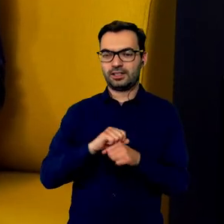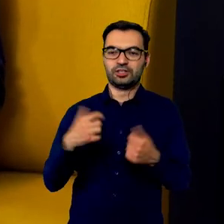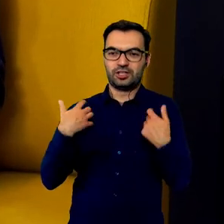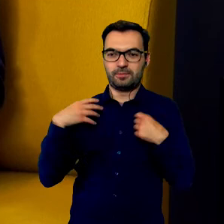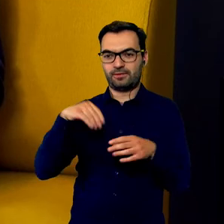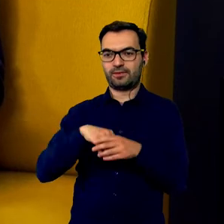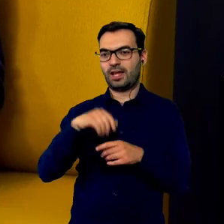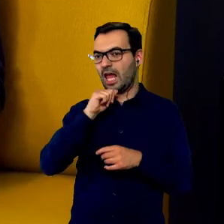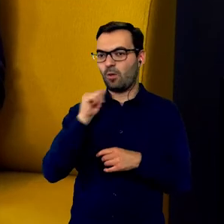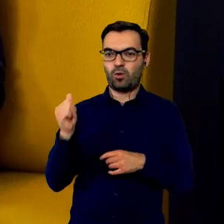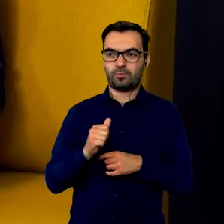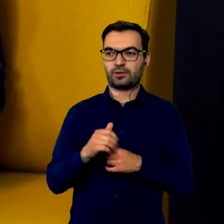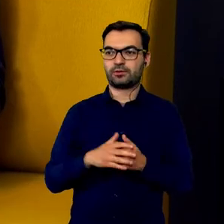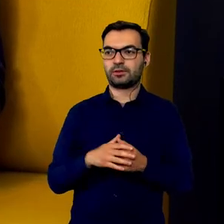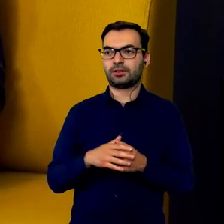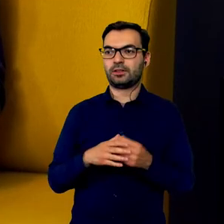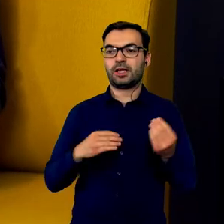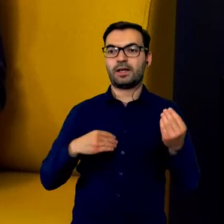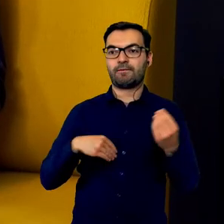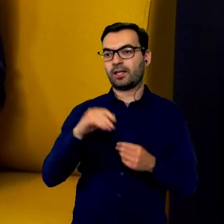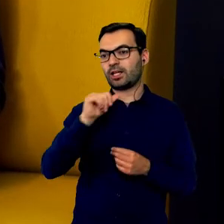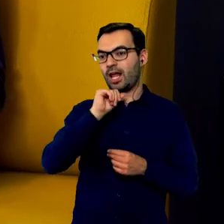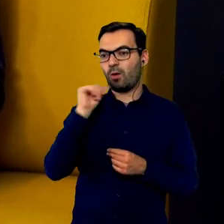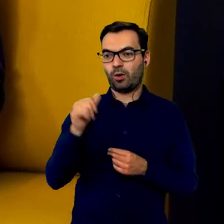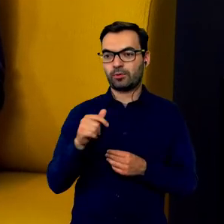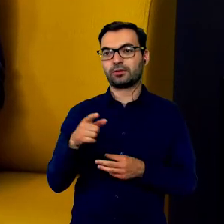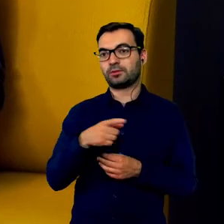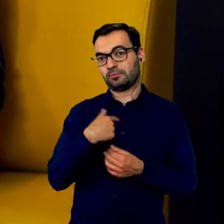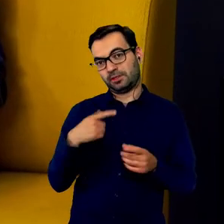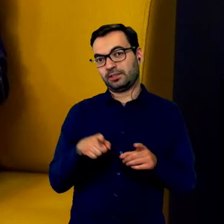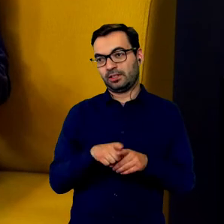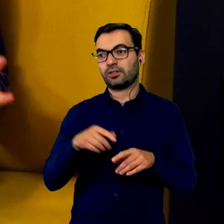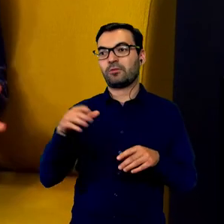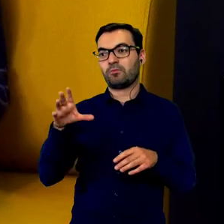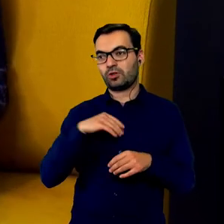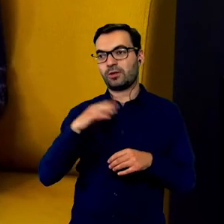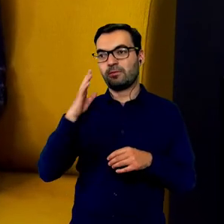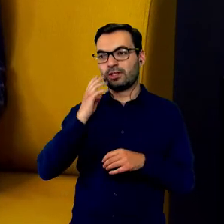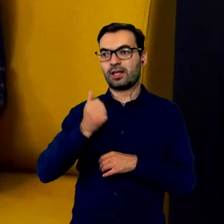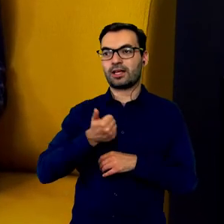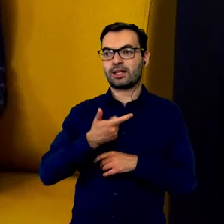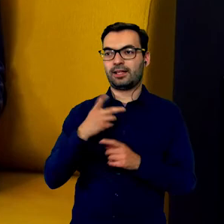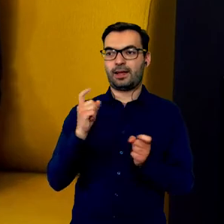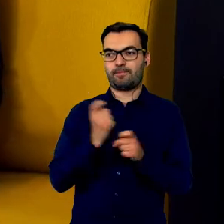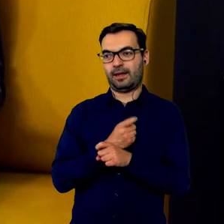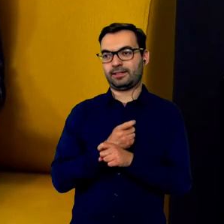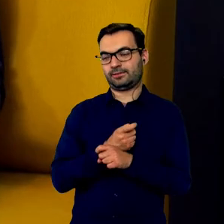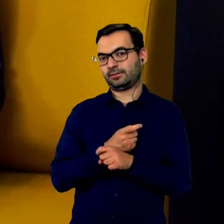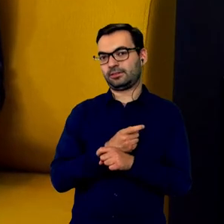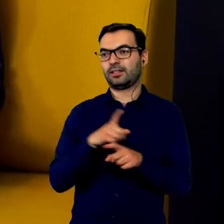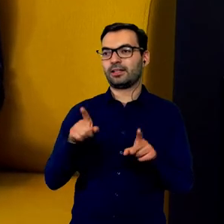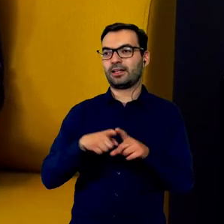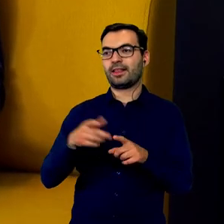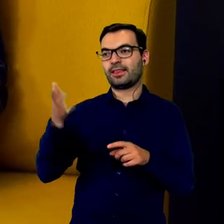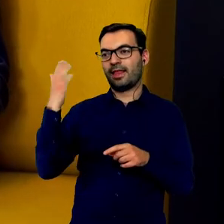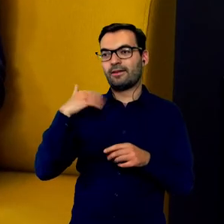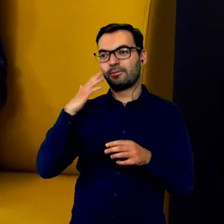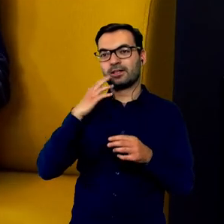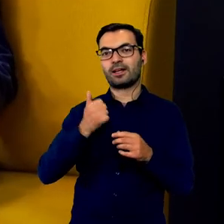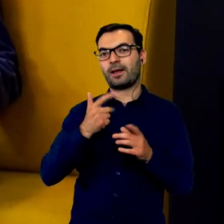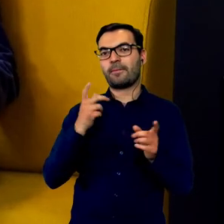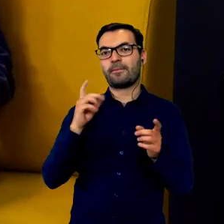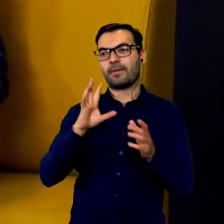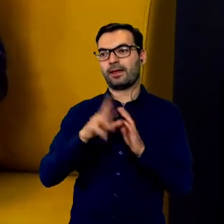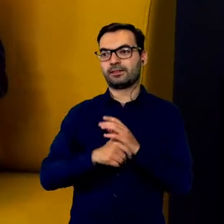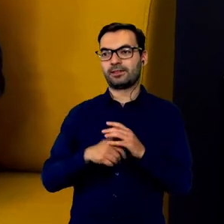Europie. Jak większość Europejczyków, mamy możliwość mieszkać w kilku krajach naraz, tak jak dawniej w różnych miastach. Nikt